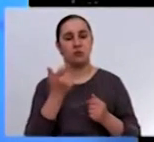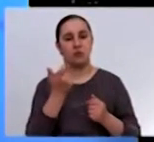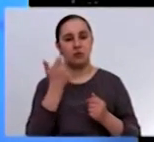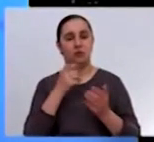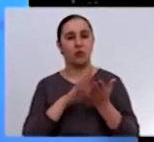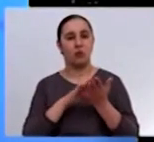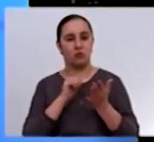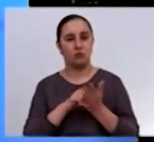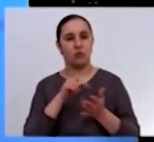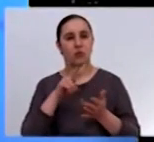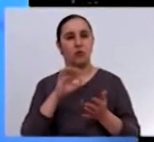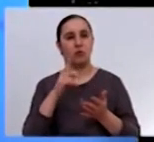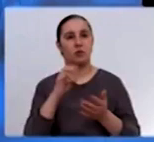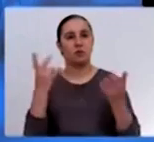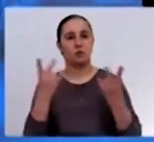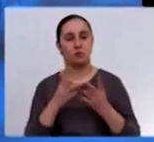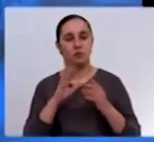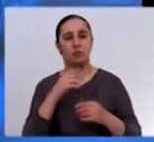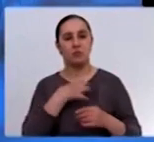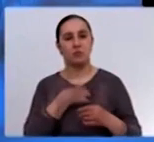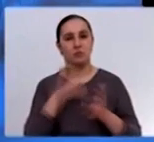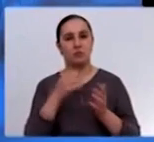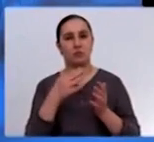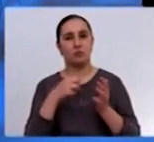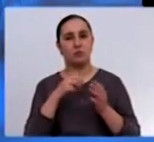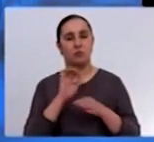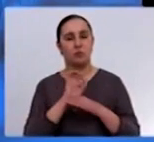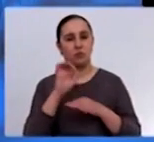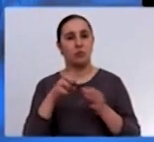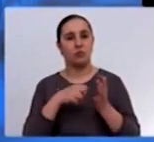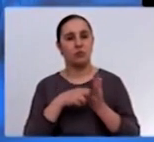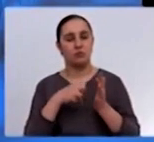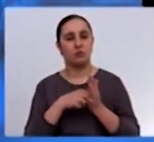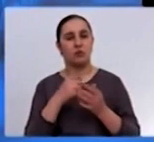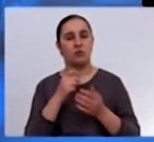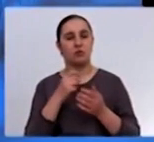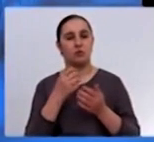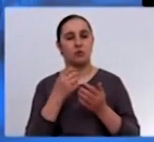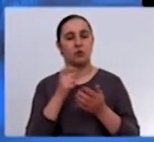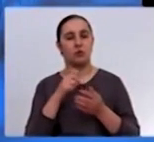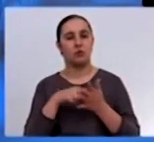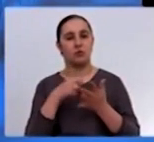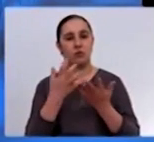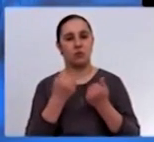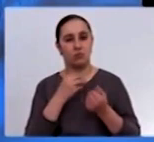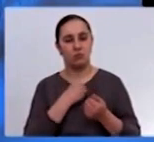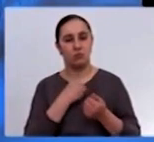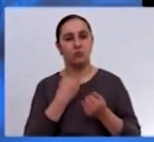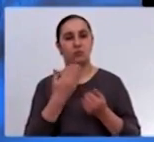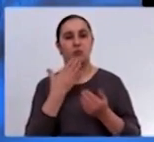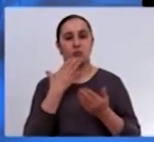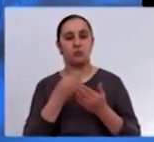nomi, ya'ni logini bo'lish kerak bo'ladi va maxfiy so'zi, ya'ni sizga yuborilgan pochta xatini olmoqchi bo'lsangiz, o'zingizni,